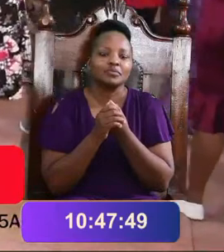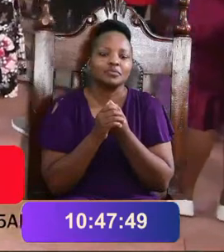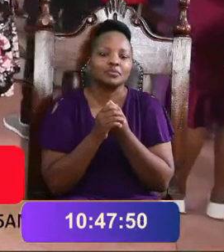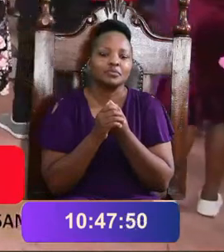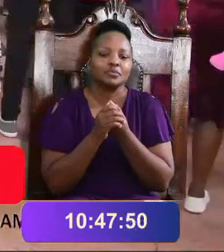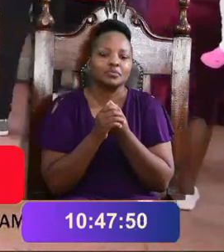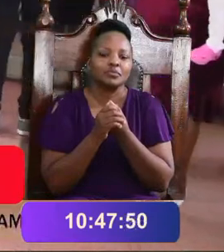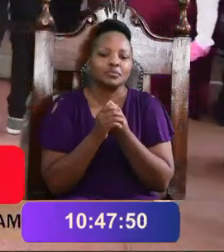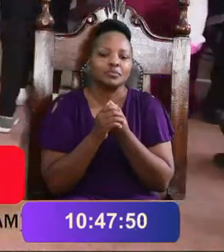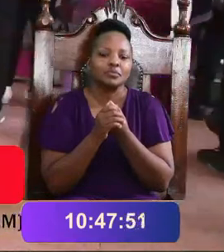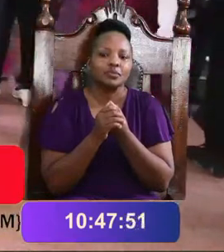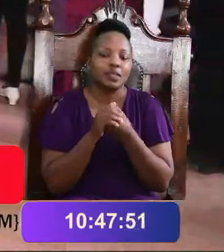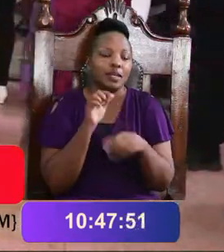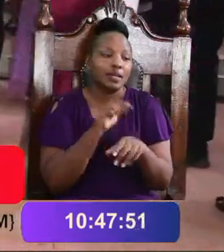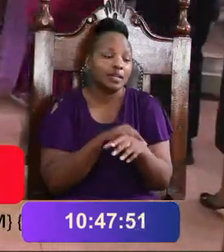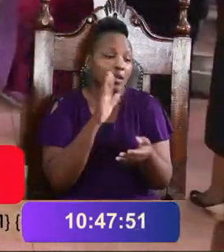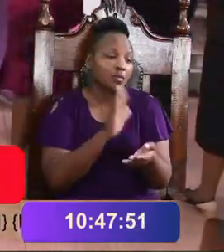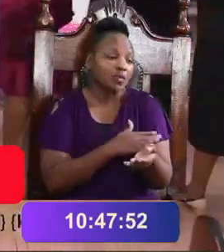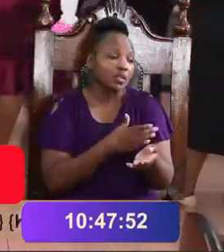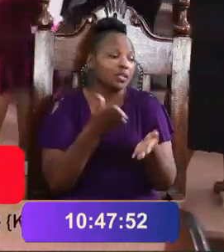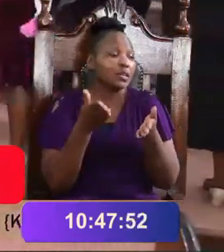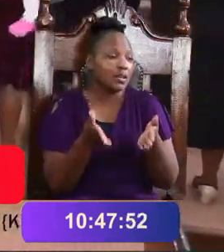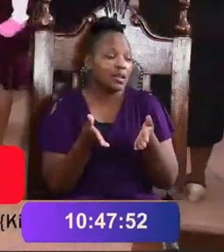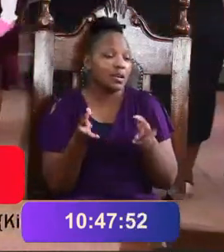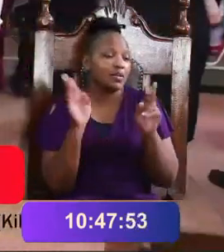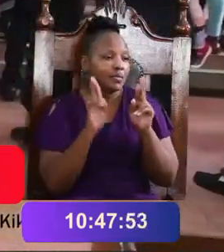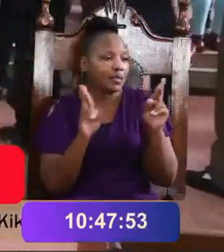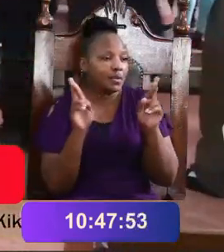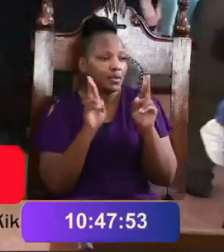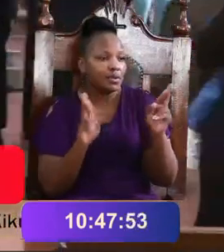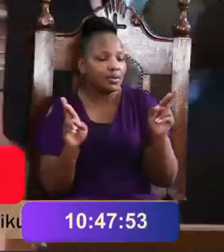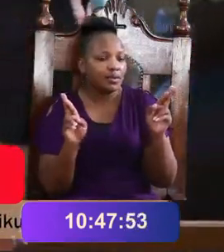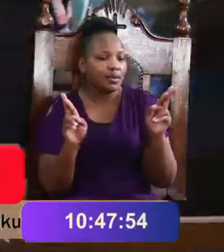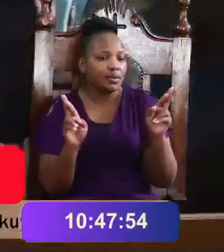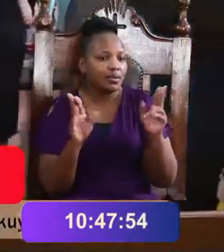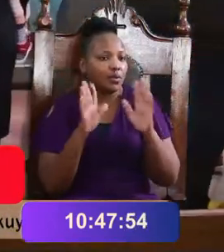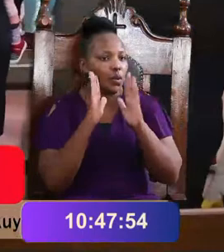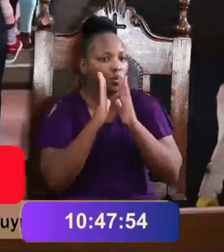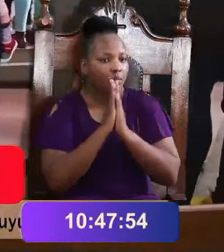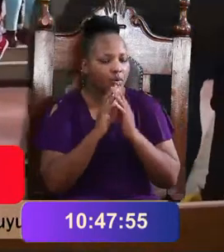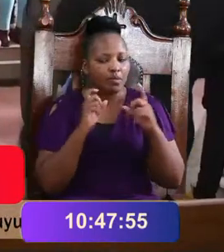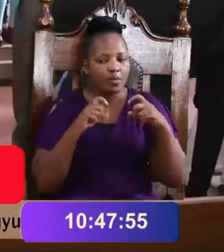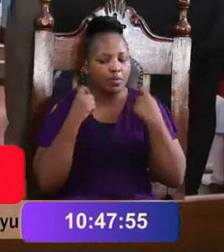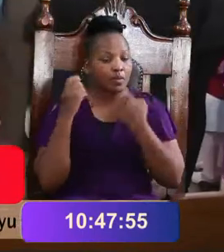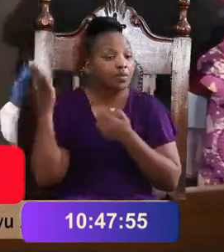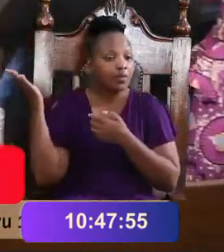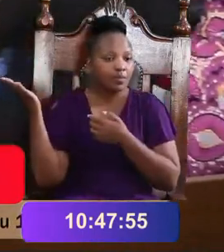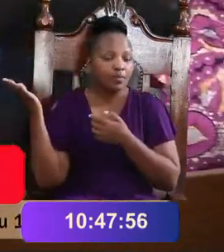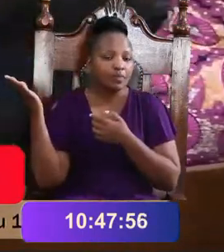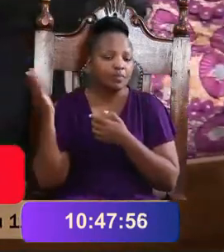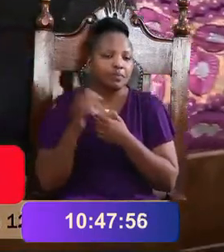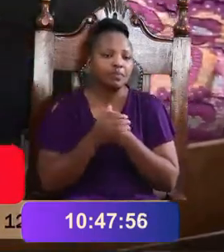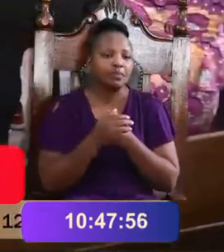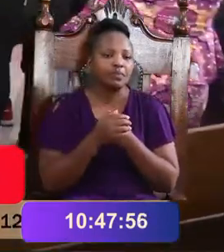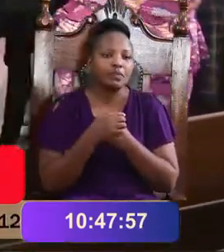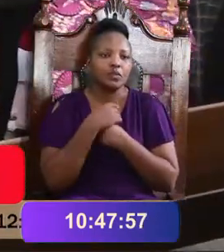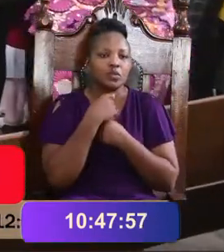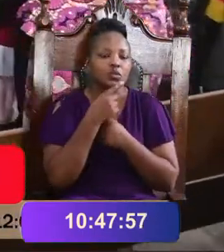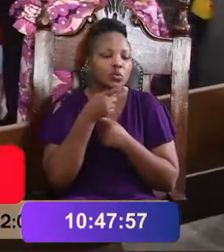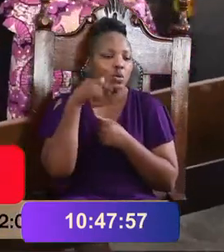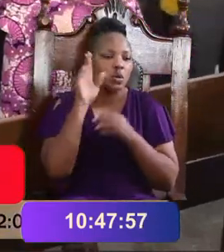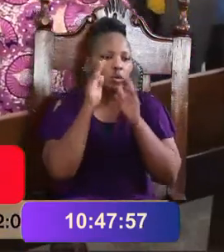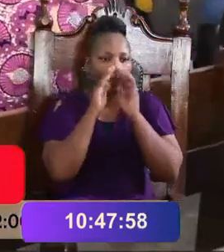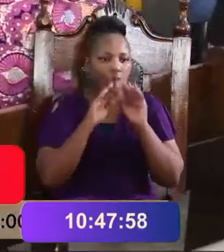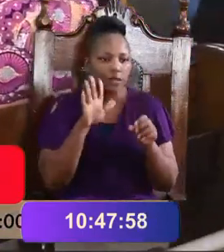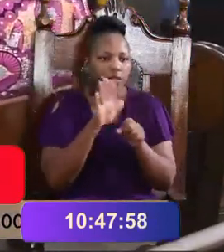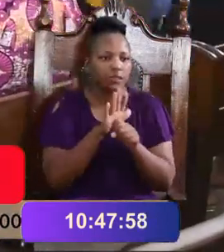Kwa hivyo wakitokea kuimba, wakija, wakijipanga hapa, tutaombewa na mchungaji Pauline ili tuende na baraka